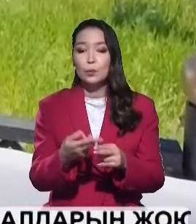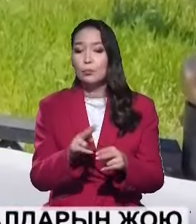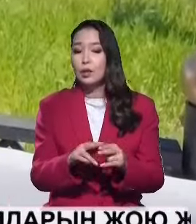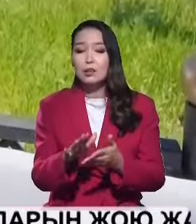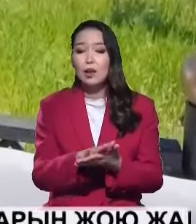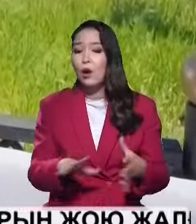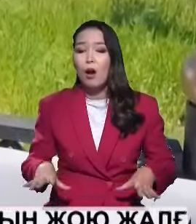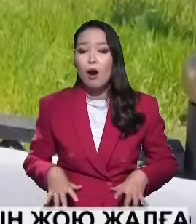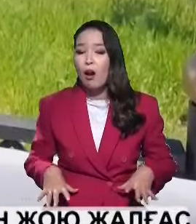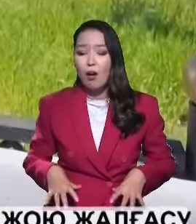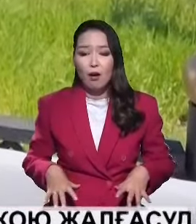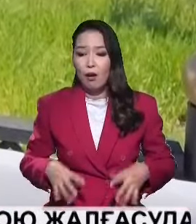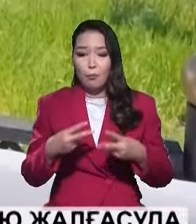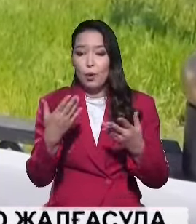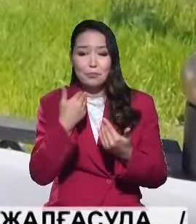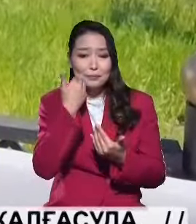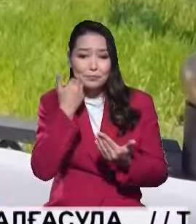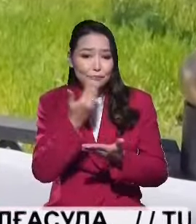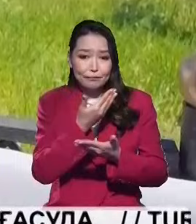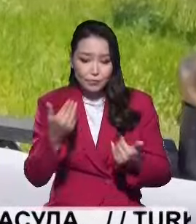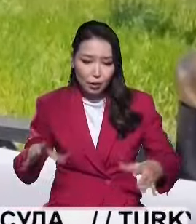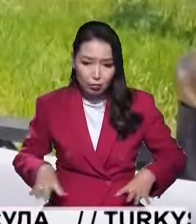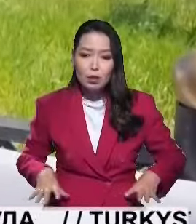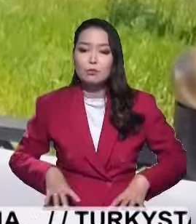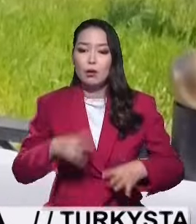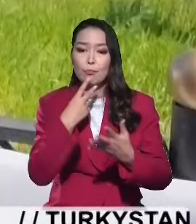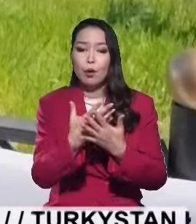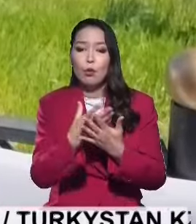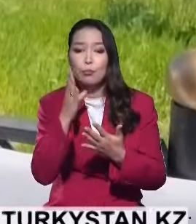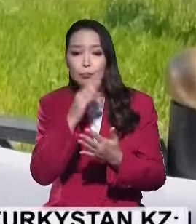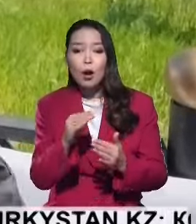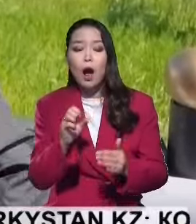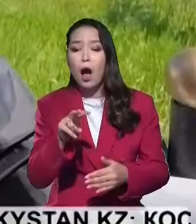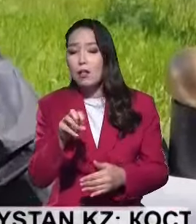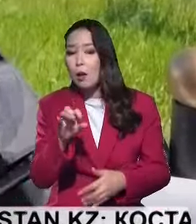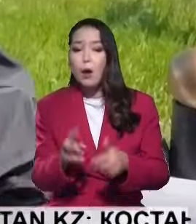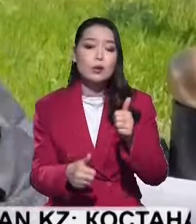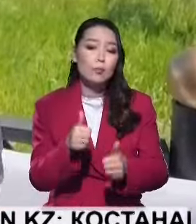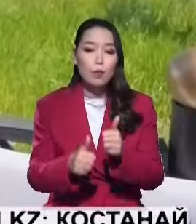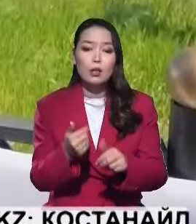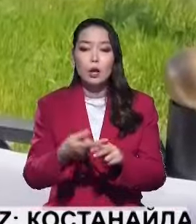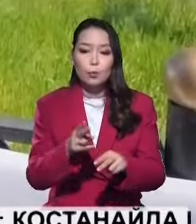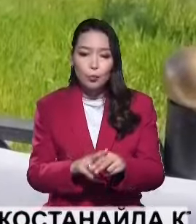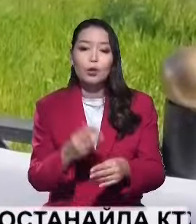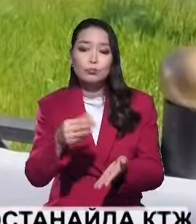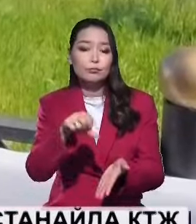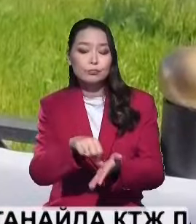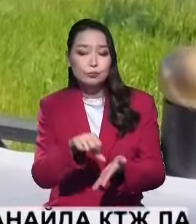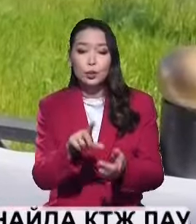емес. Біз ұялмай жорыққа да жүгірте аламыз ол жылқыны. Ұялмай аламан бәйгеге де міне классикалық дистанцияларға да көріп